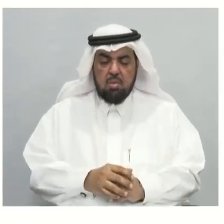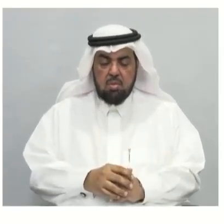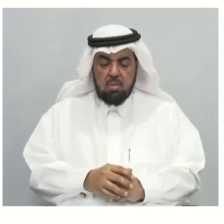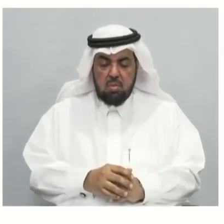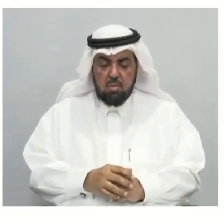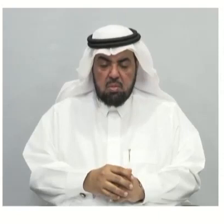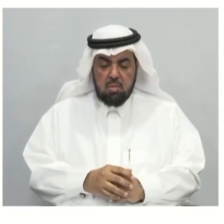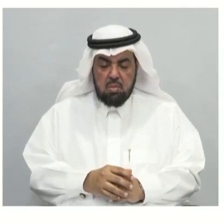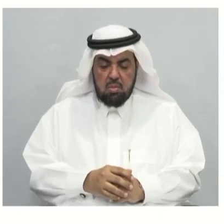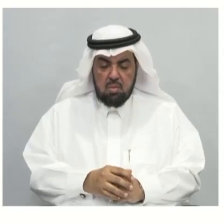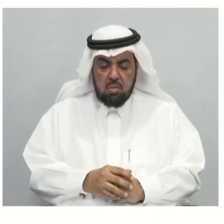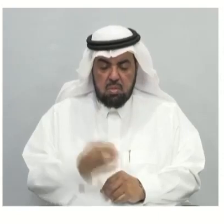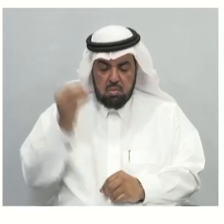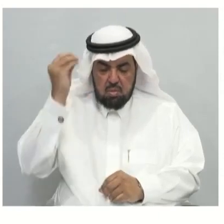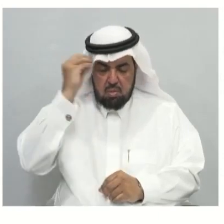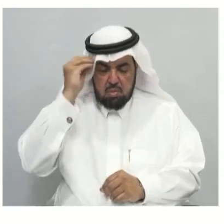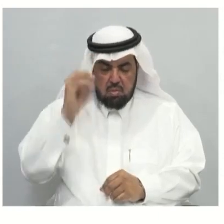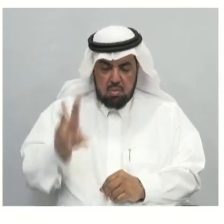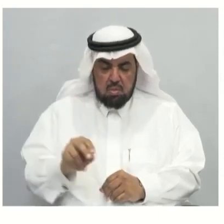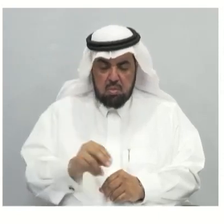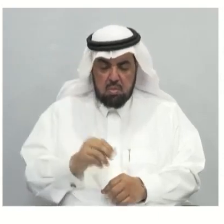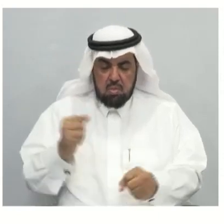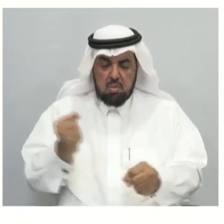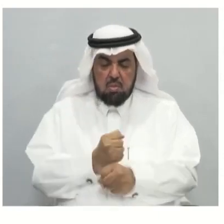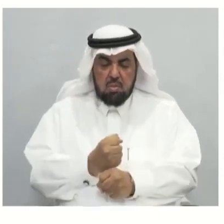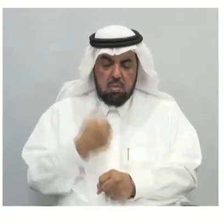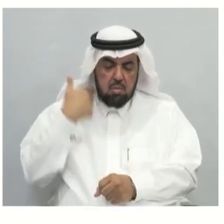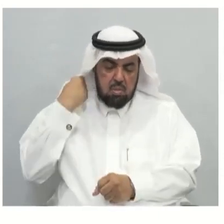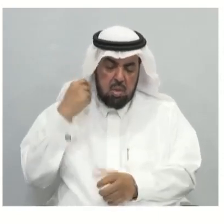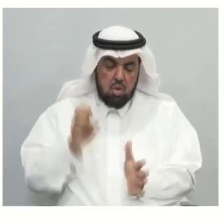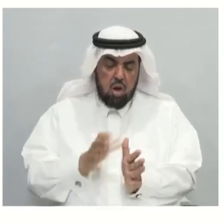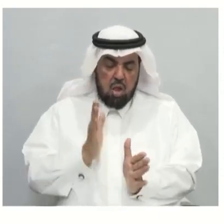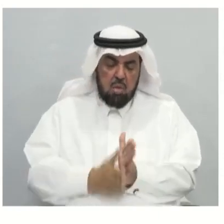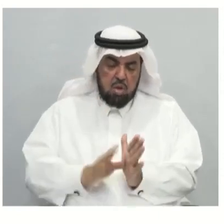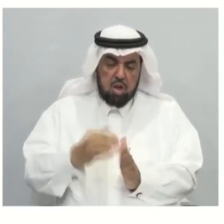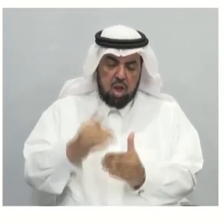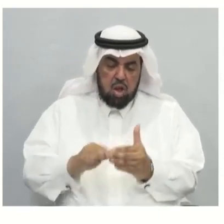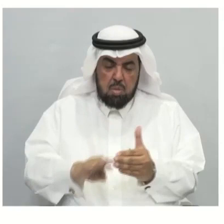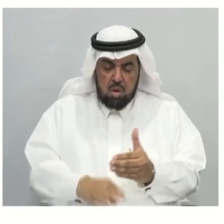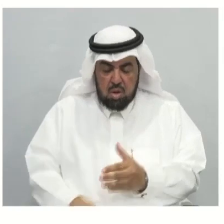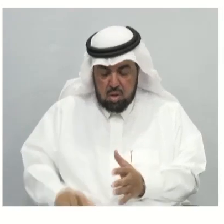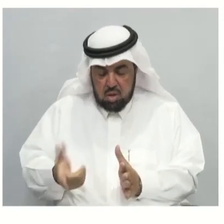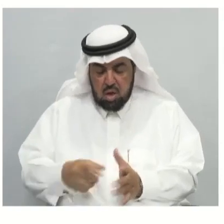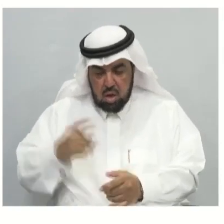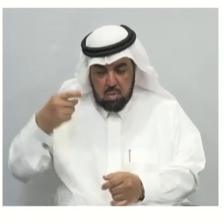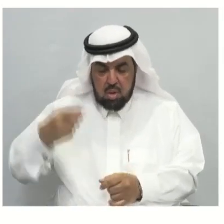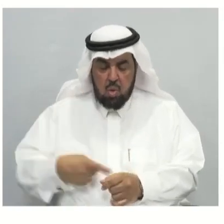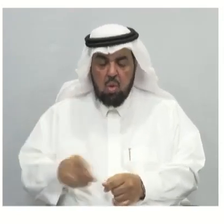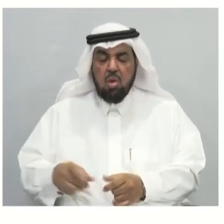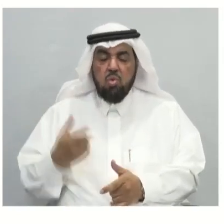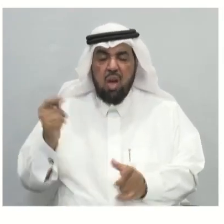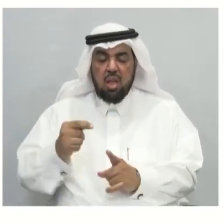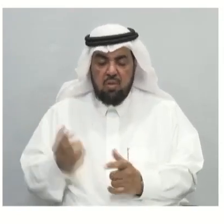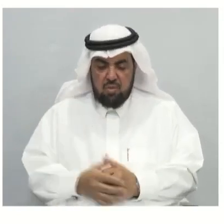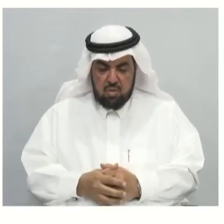المرئيه اذا مفهوم نموذج الاعمال هو مستند منظم بترتيب محدد يستخدم لجمع المعلومات بطريقه منطقيه وذات مغزى